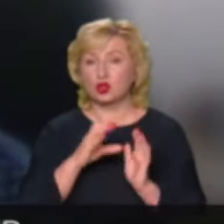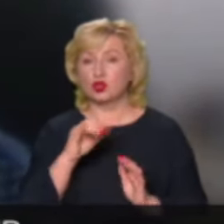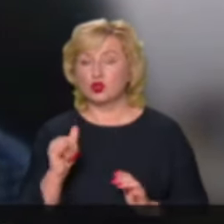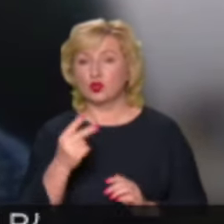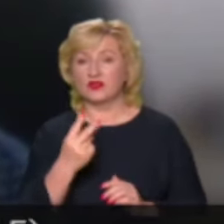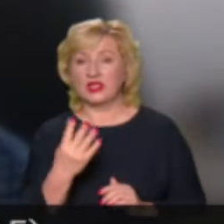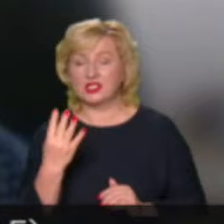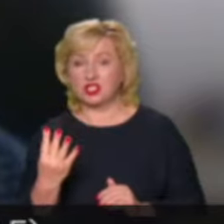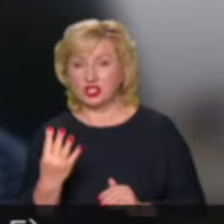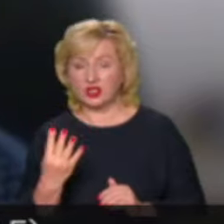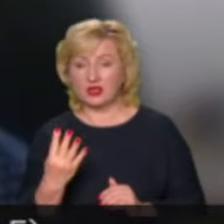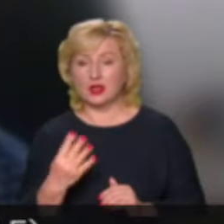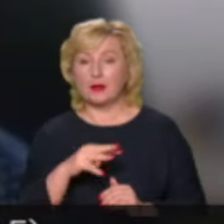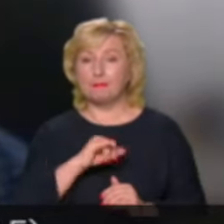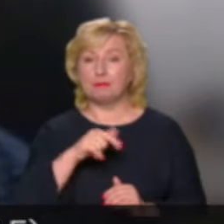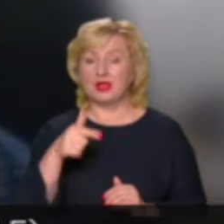Су-24,